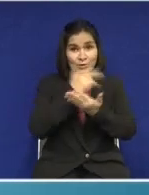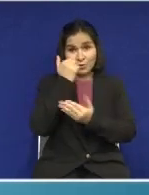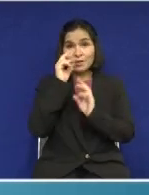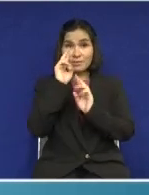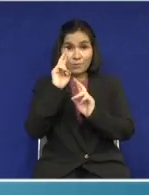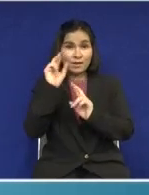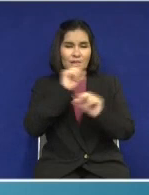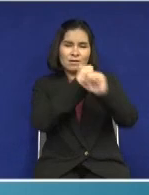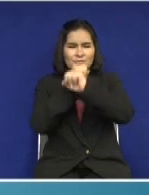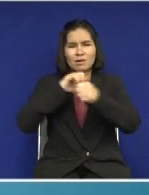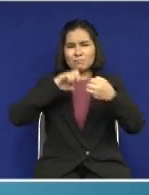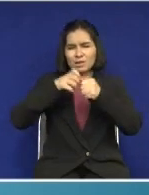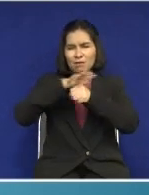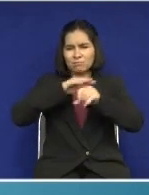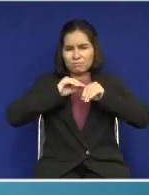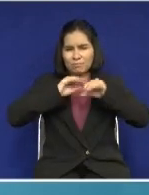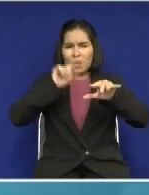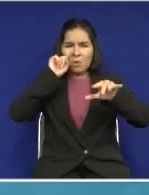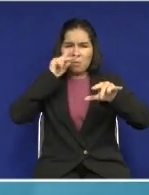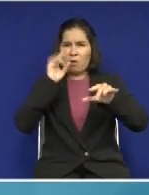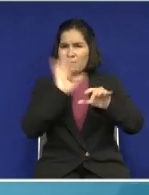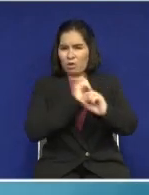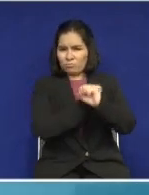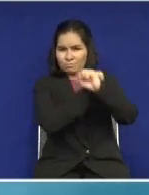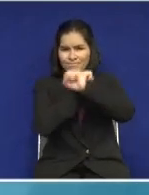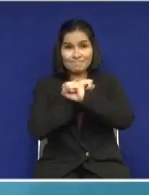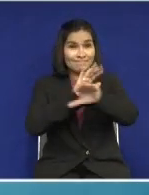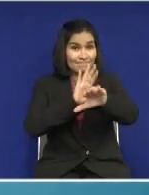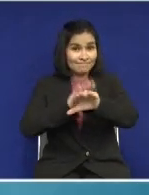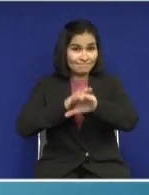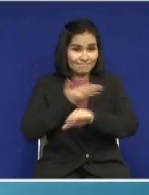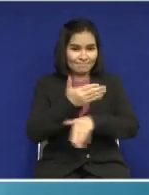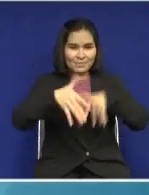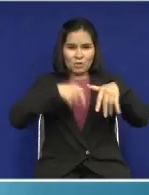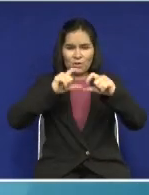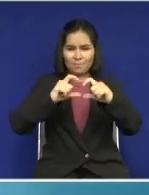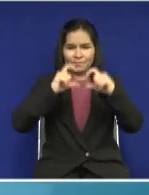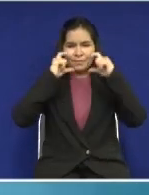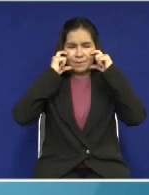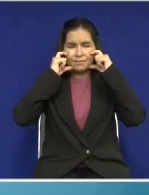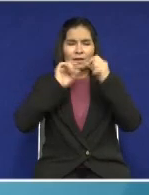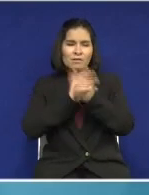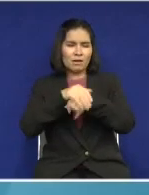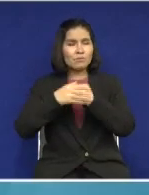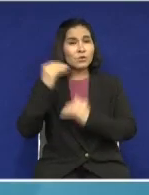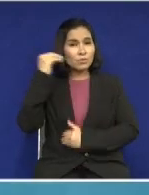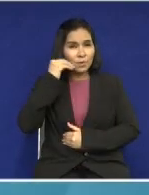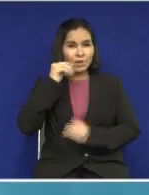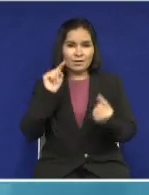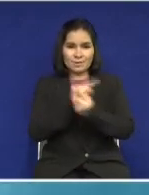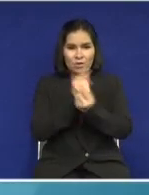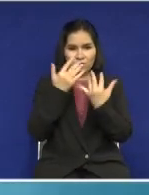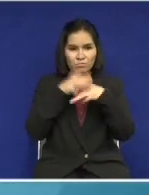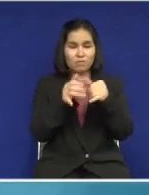กันไม่ให้เกิดการแพร่ระบาดของเชื้อยังคงจะต้องสวมหน้ากากอนามัยล้างมือบ่อยๆรักษาระยะห่างทางสังค